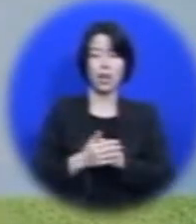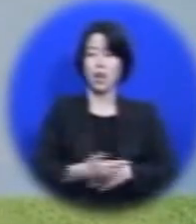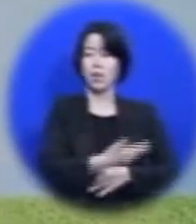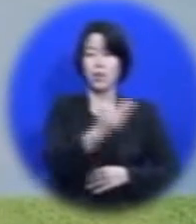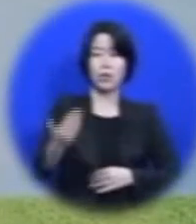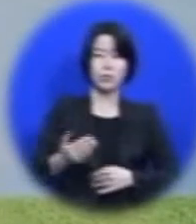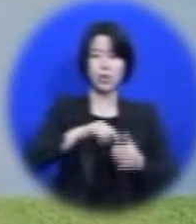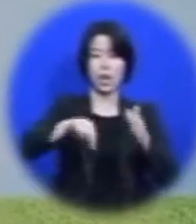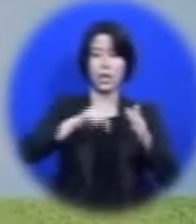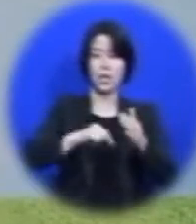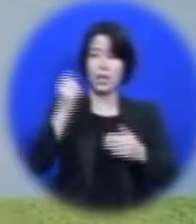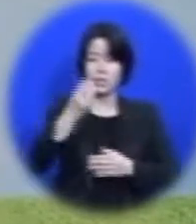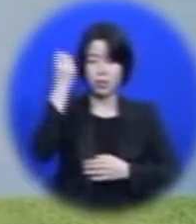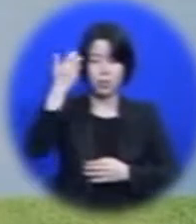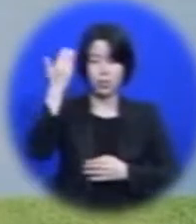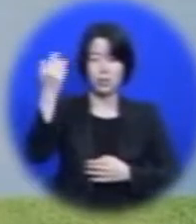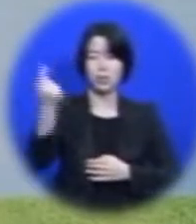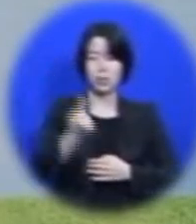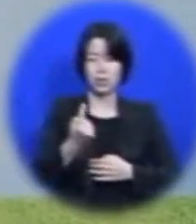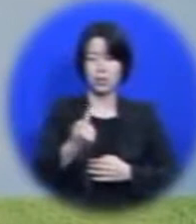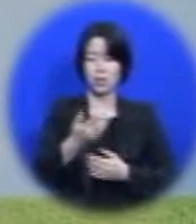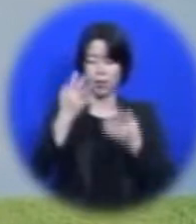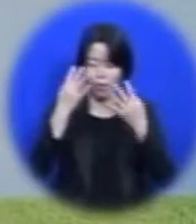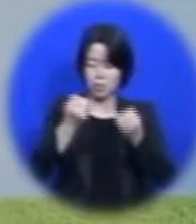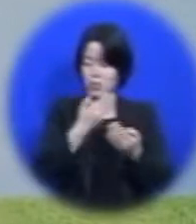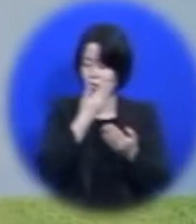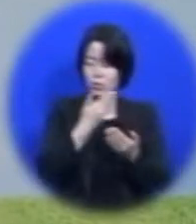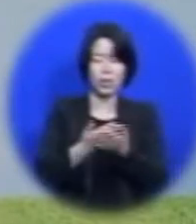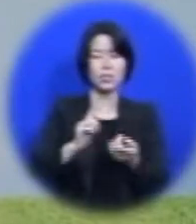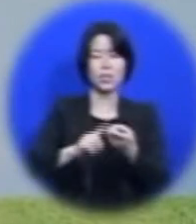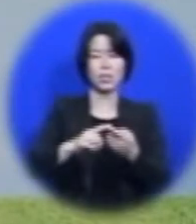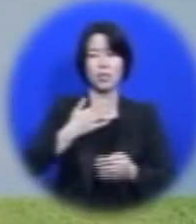여러분 안에 성령님이 오신 게 얼마나 중요한지를 아셔야 돼요.